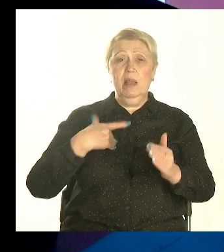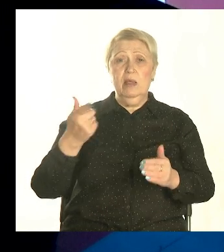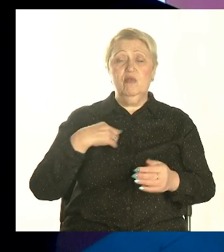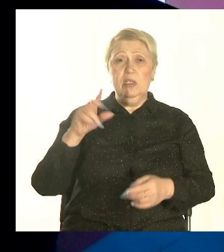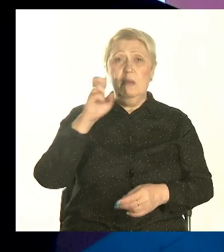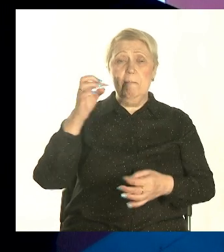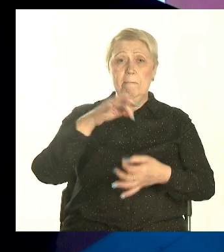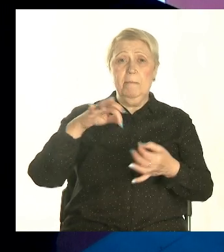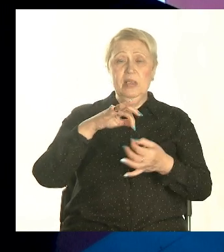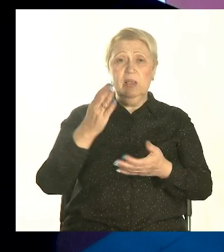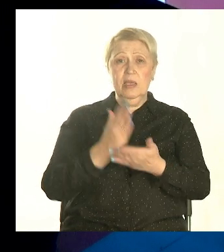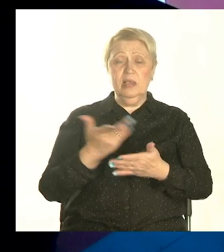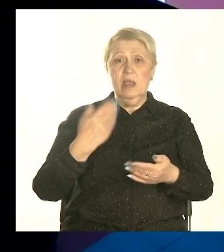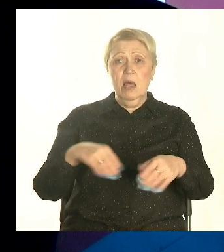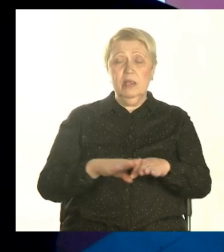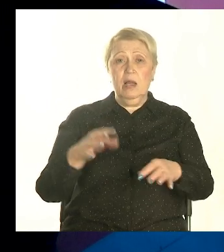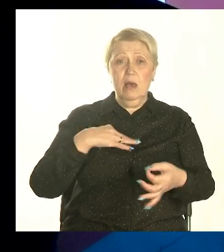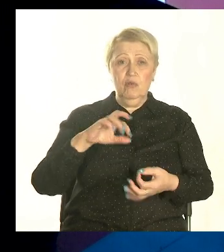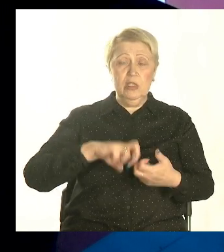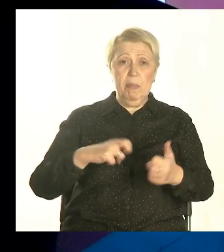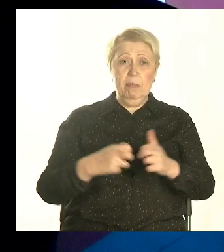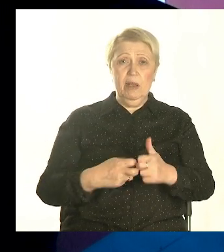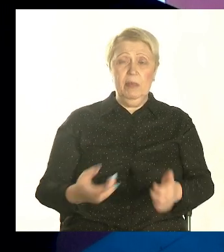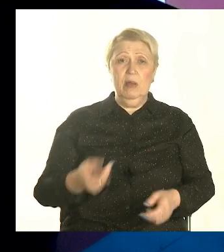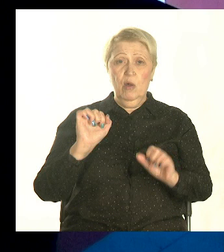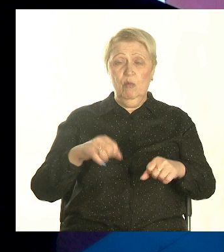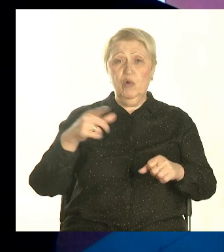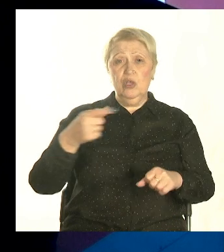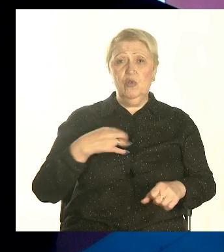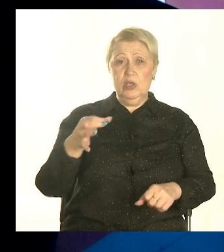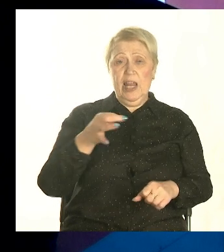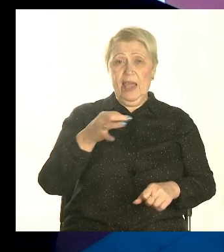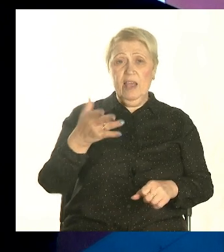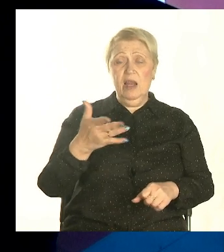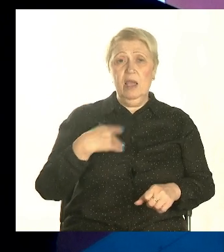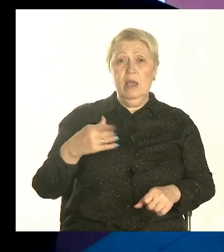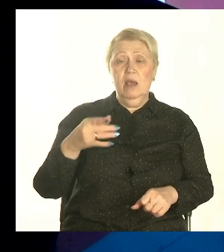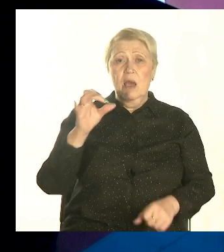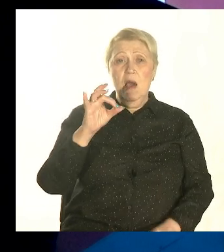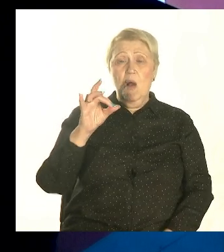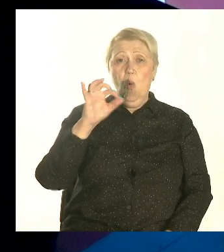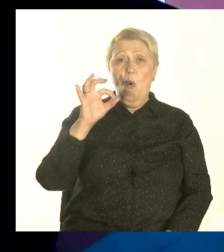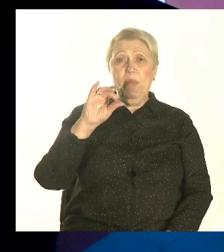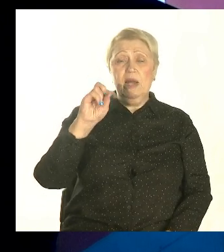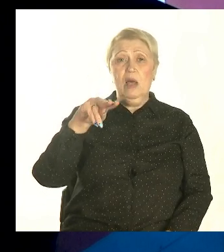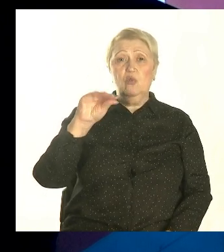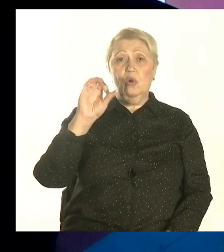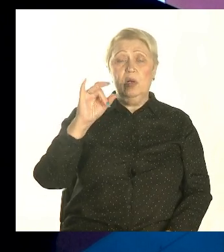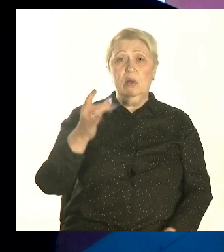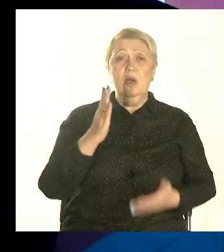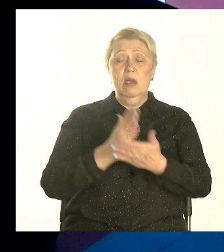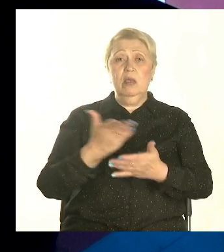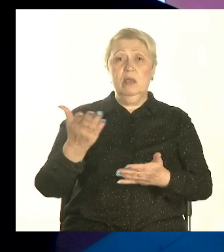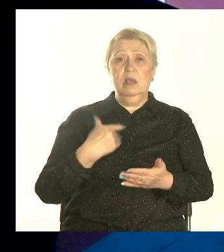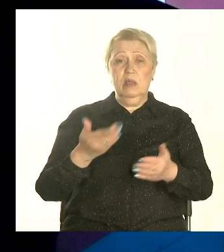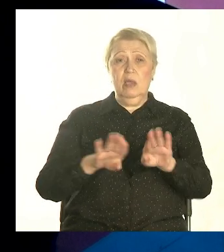проблема продолжает. Ну, я не знаю, вот сейчас у регионального оператора возникнет необходимость заключать договоры с организациями, которые осуществляют вот такие услуги.